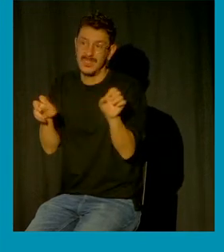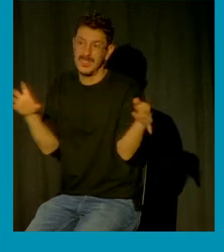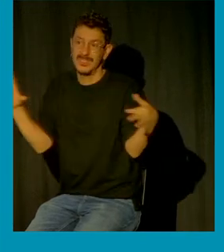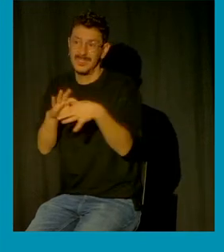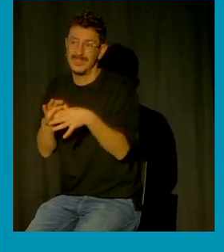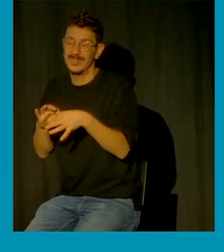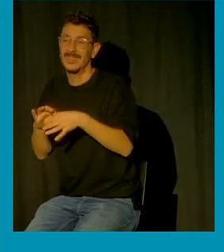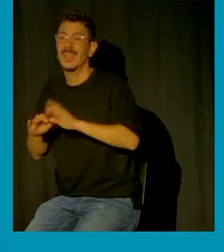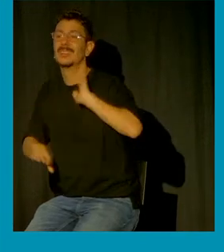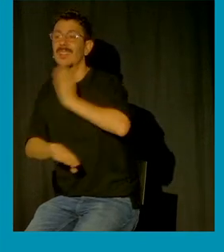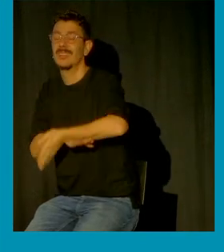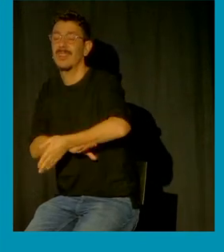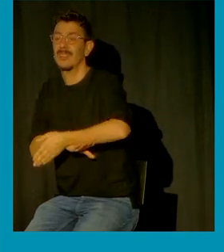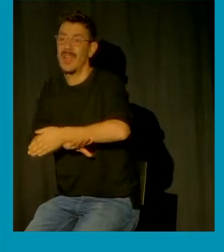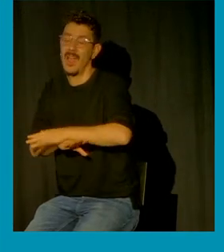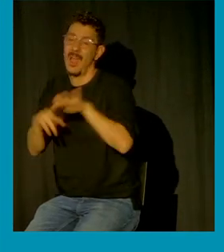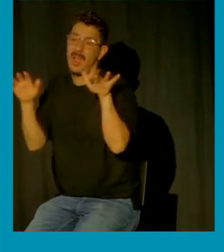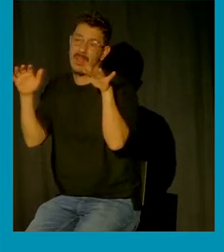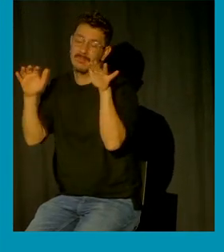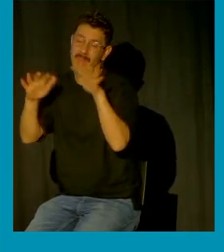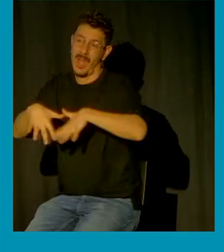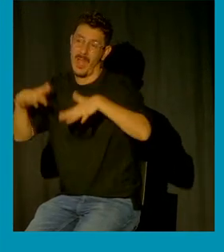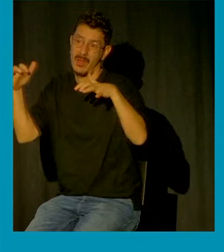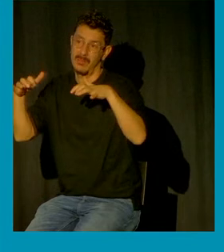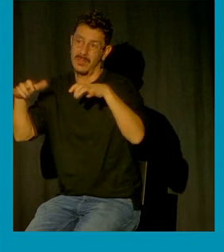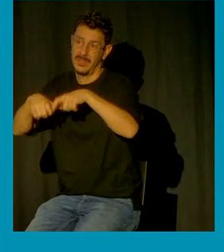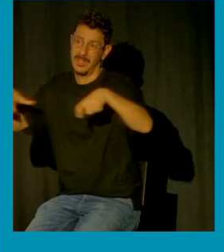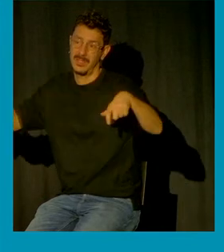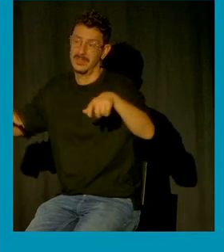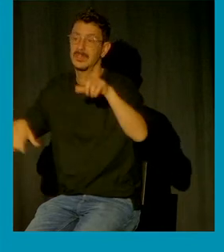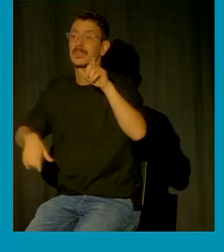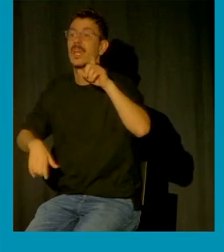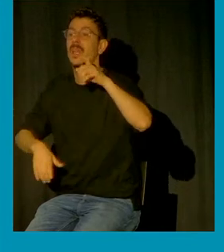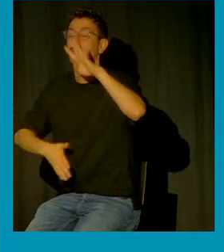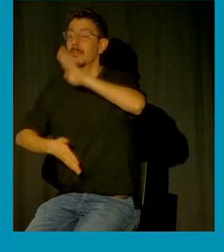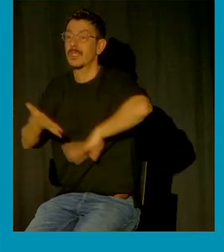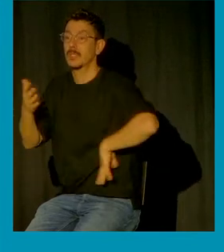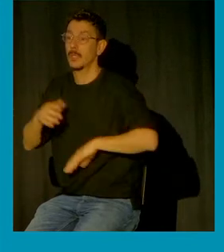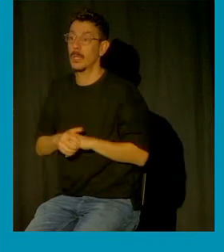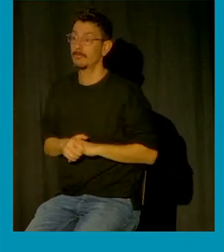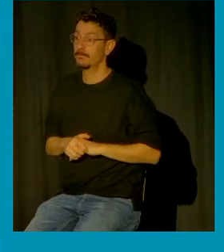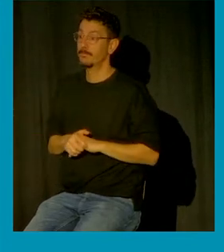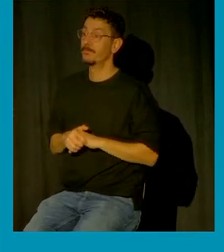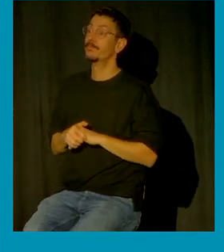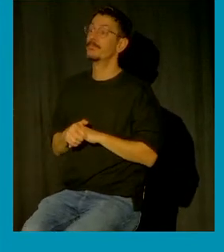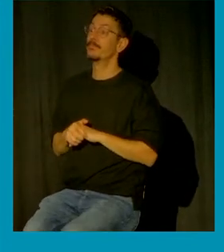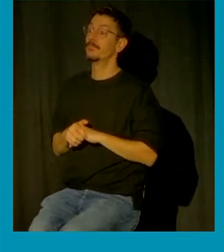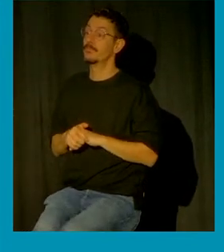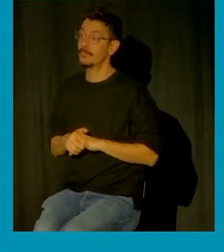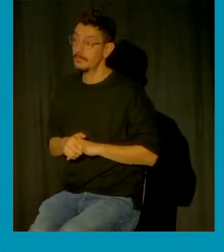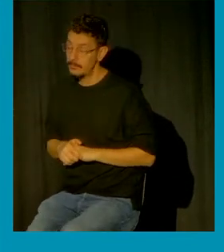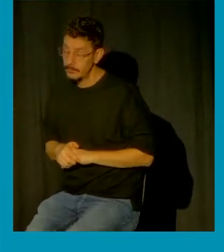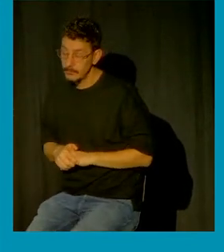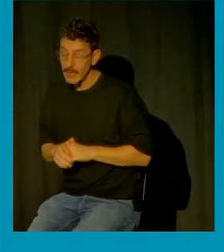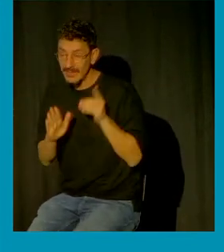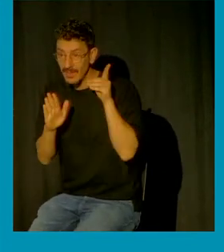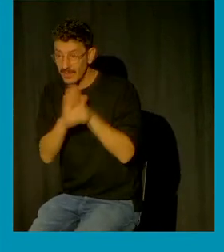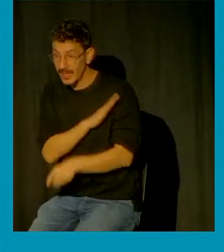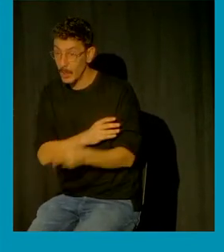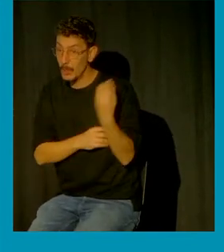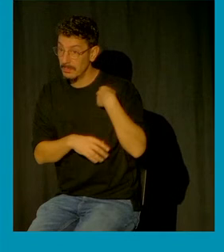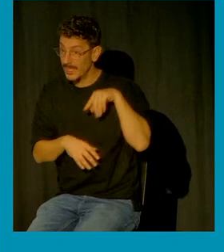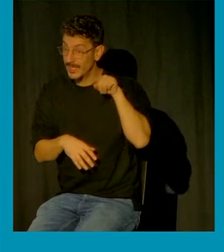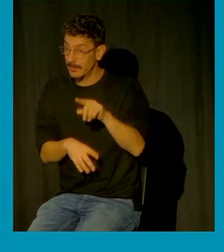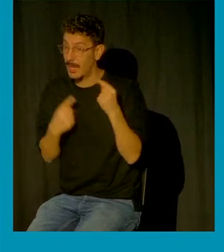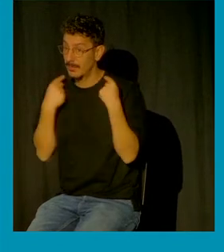el Tribunal Suprem des del 2021 que és la 447 va definir per primera vegada i per tant va obrir la possibilitat